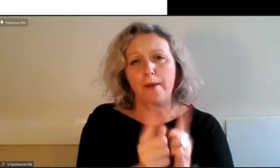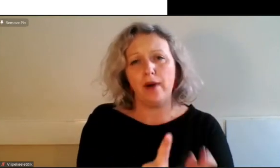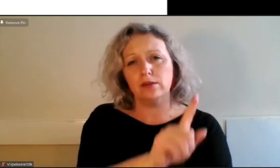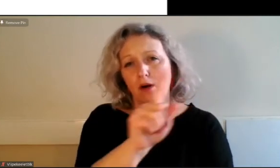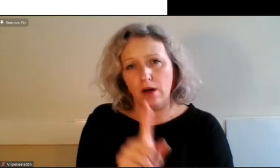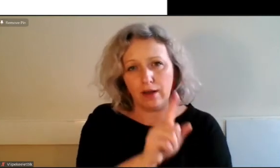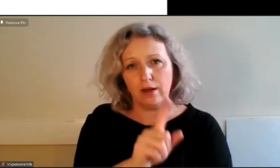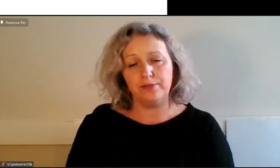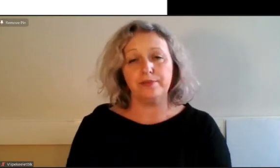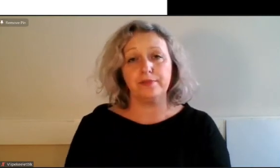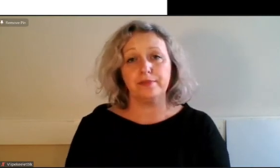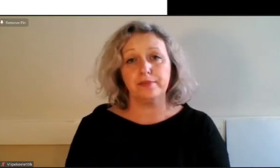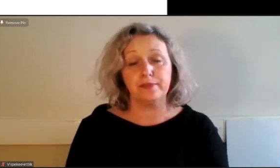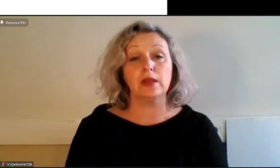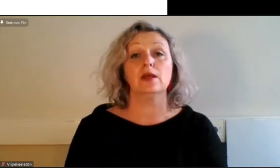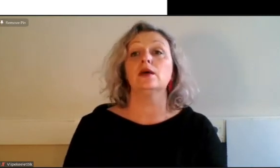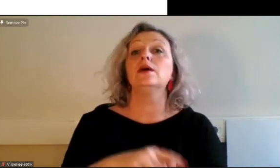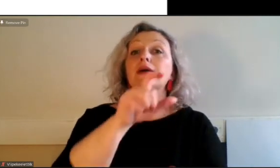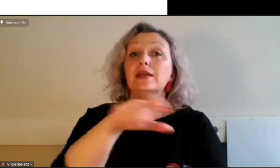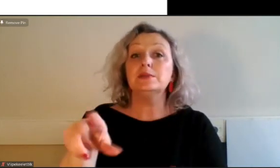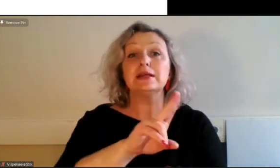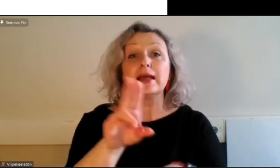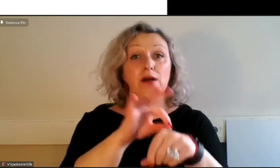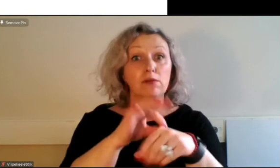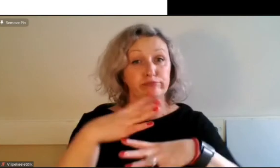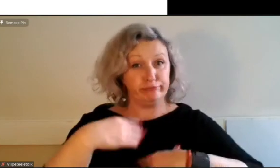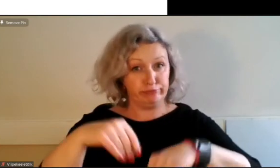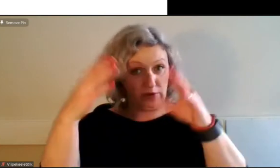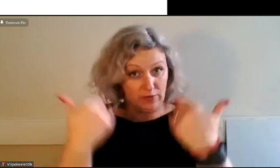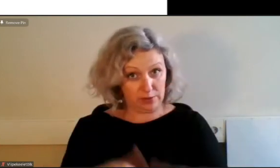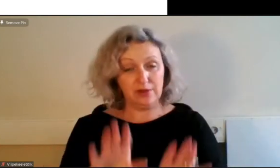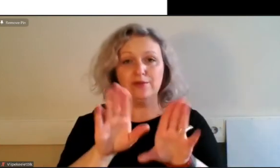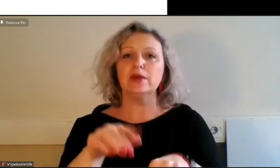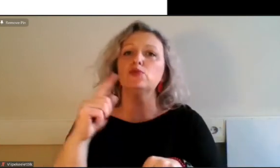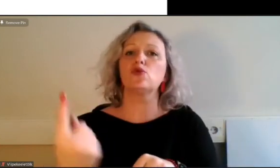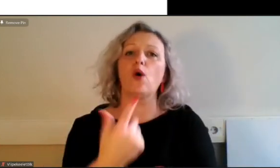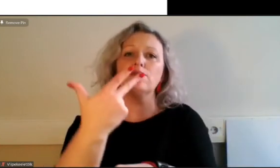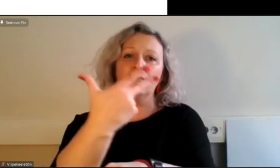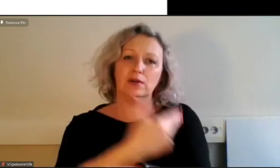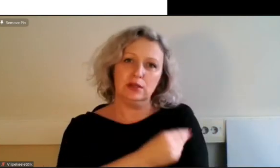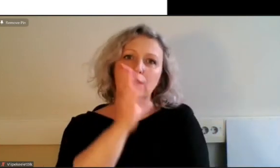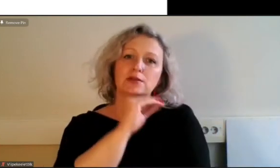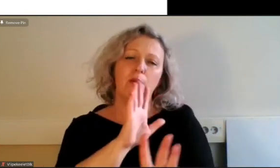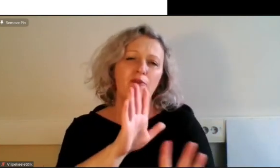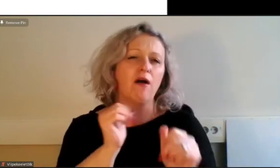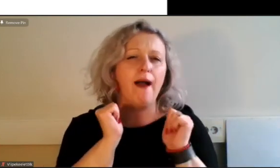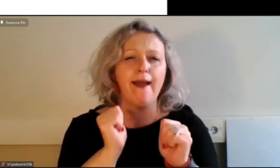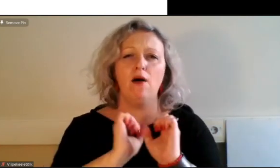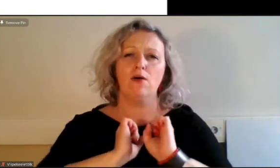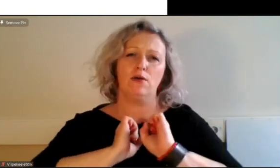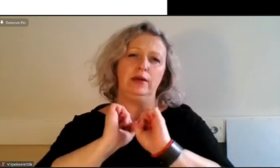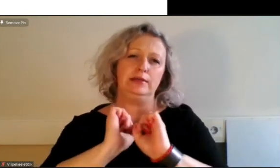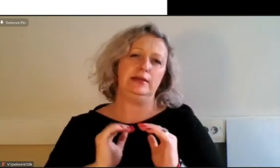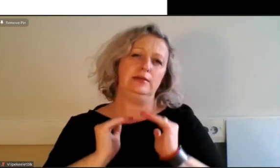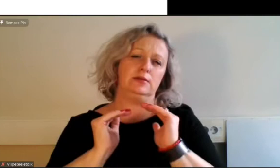Tänaseks on uuritud seda, kas COVID-i vaktsiine tohib teha samal ajal koos